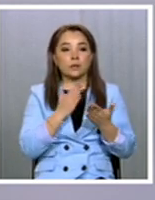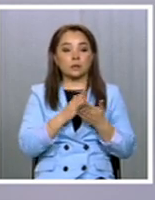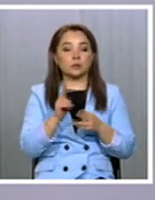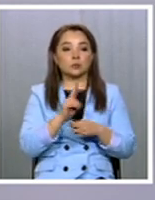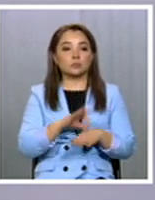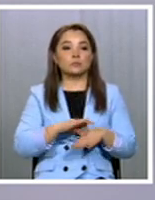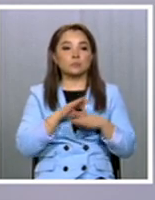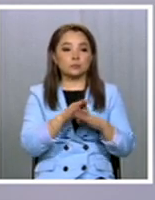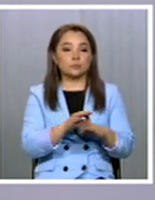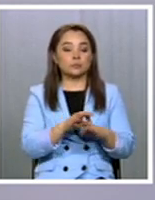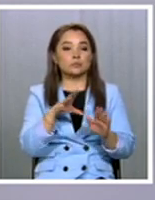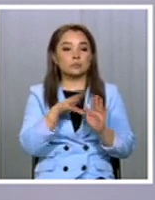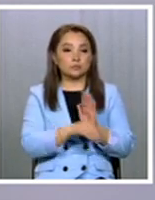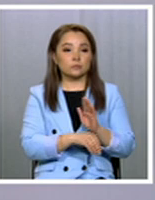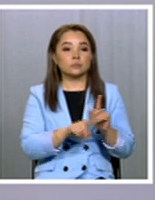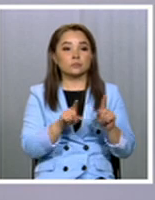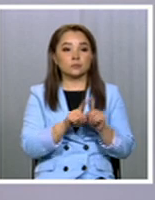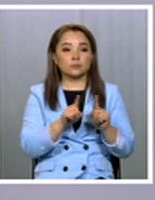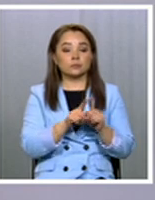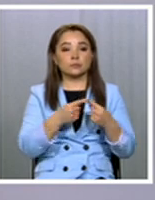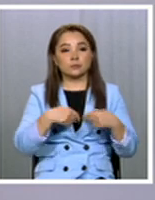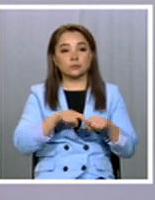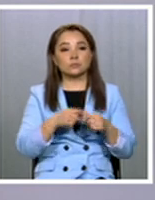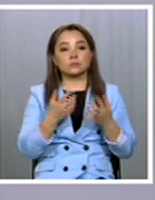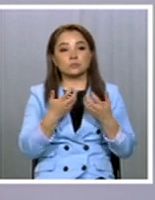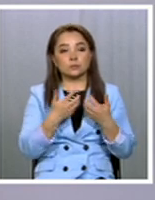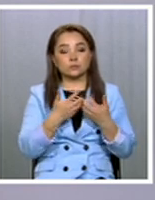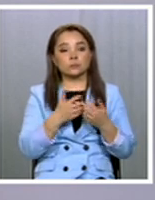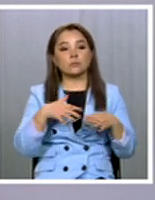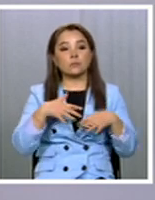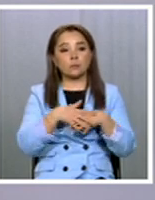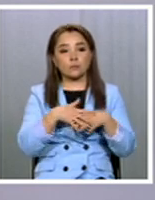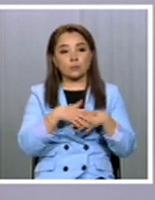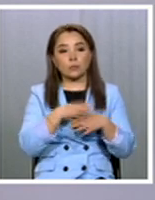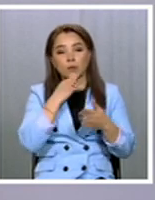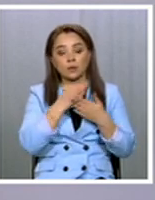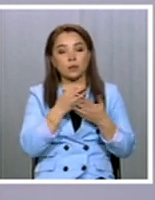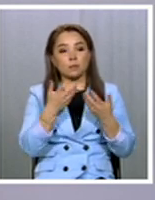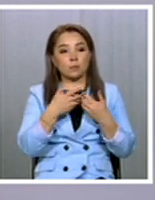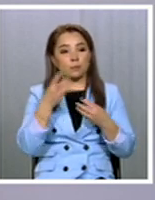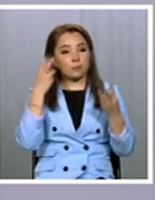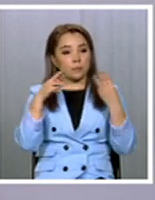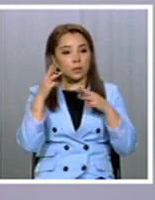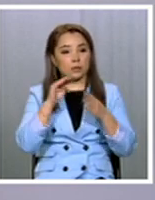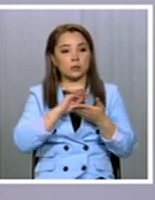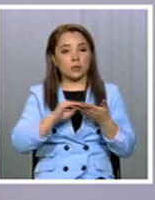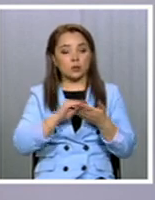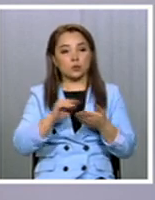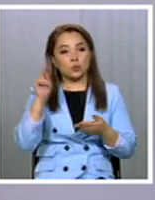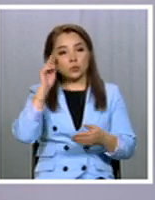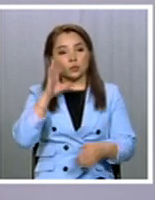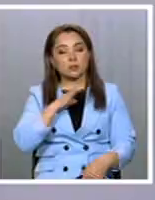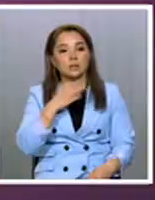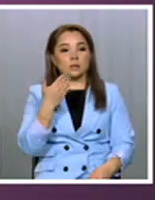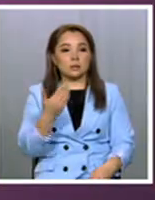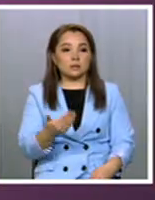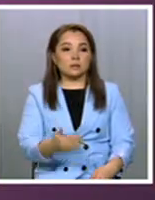өңдеудің кіріктірілген ортасында есептің математикалық моделін құруды үйрендіңіздер. Сау